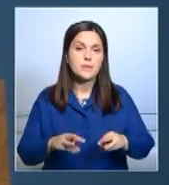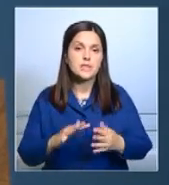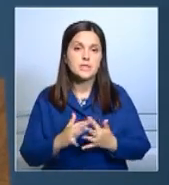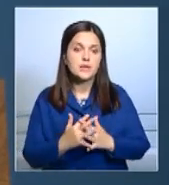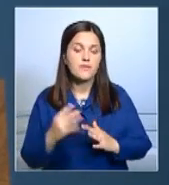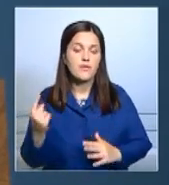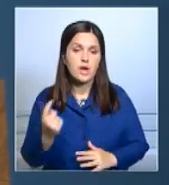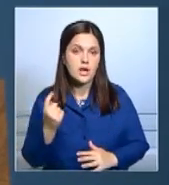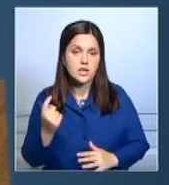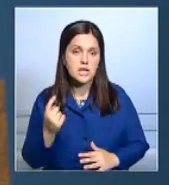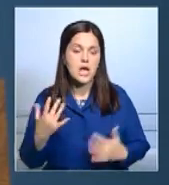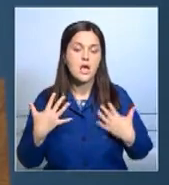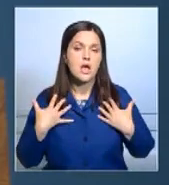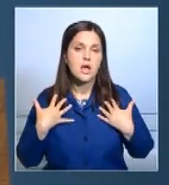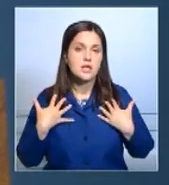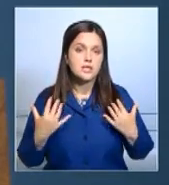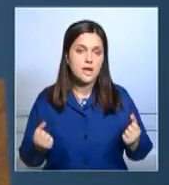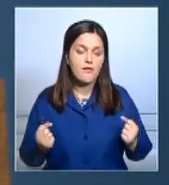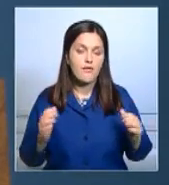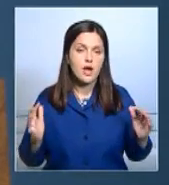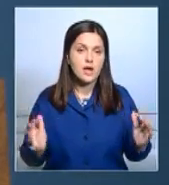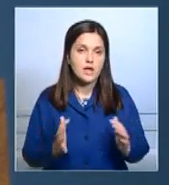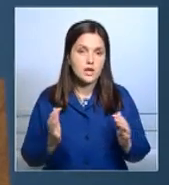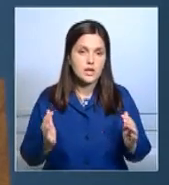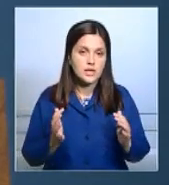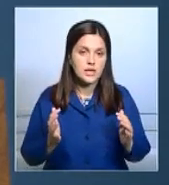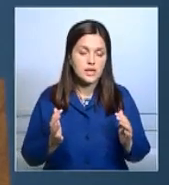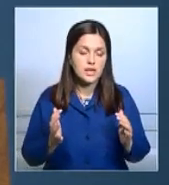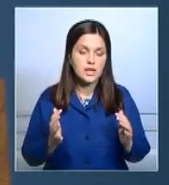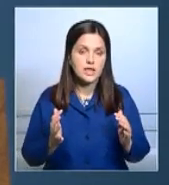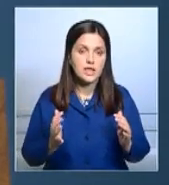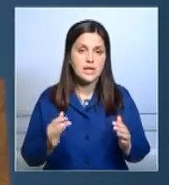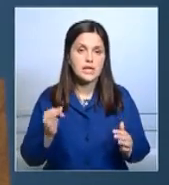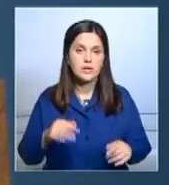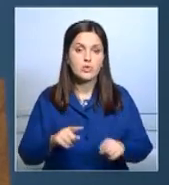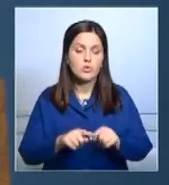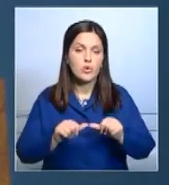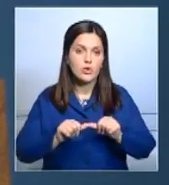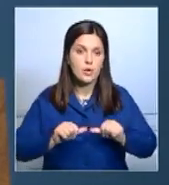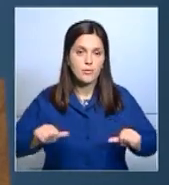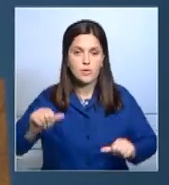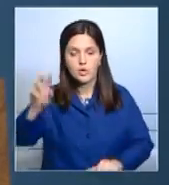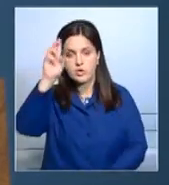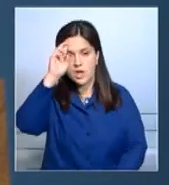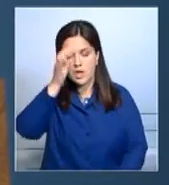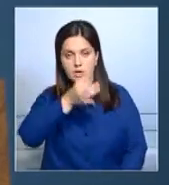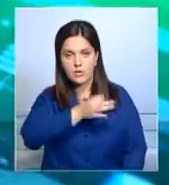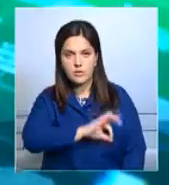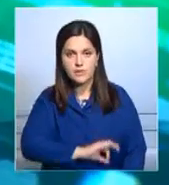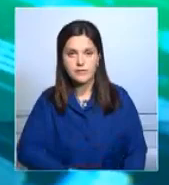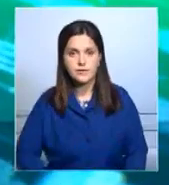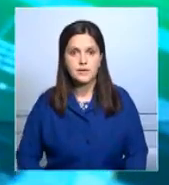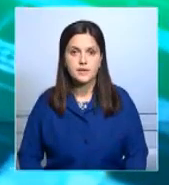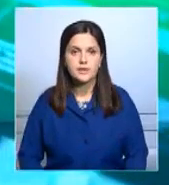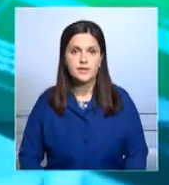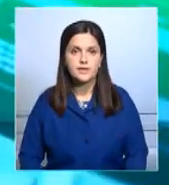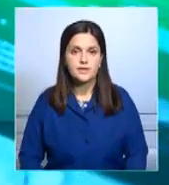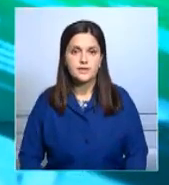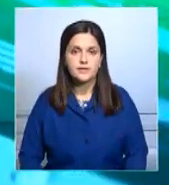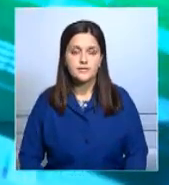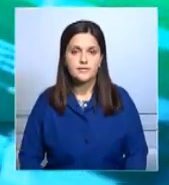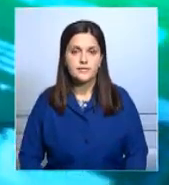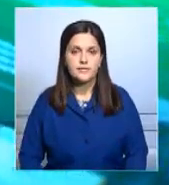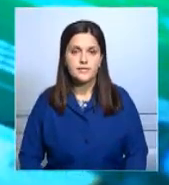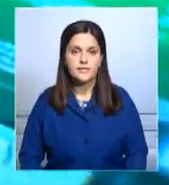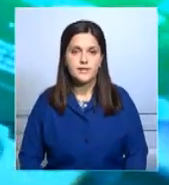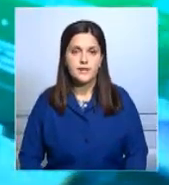хозяйства, здравоохранения, квазигосударственный сектор и Комитет государственных доходов. Далее информация